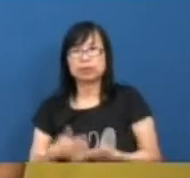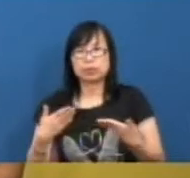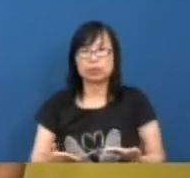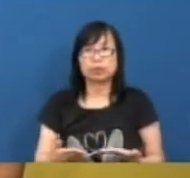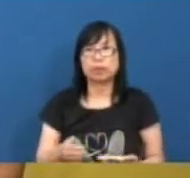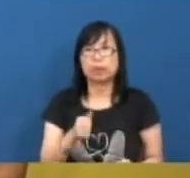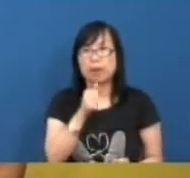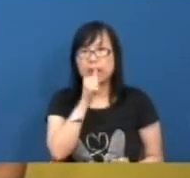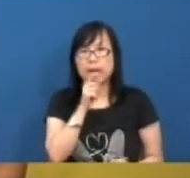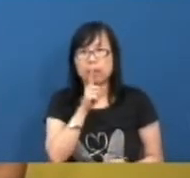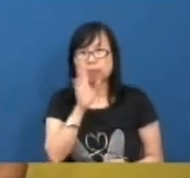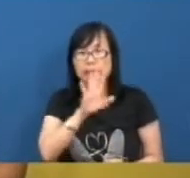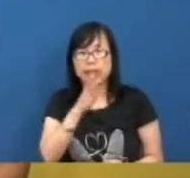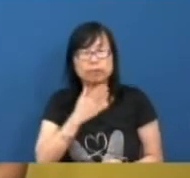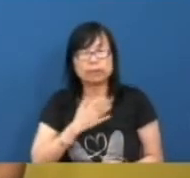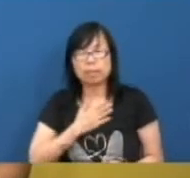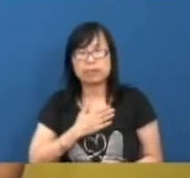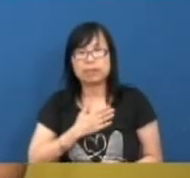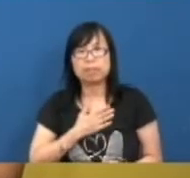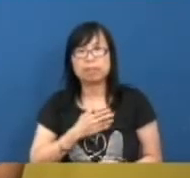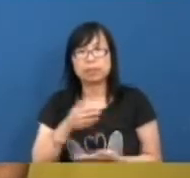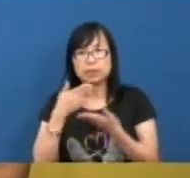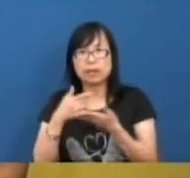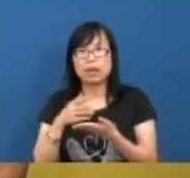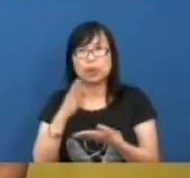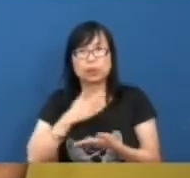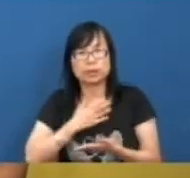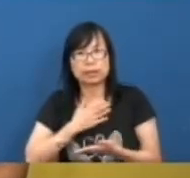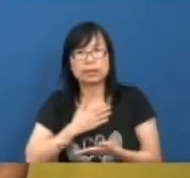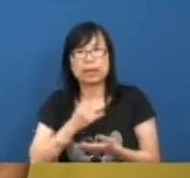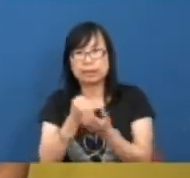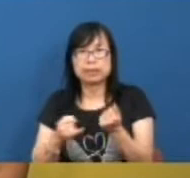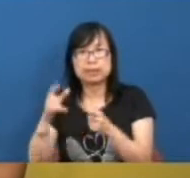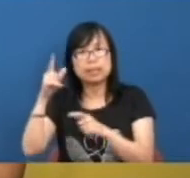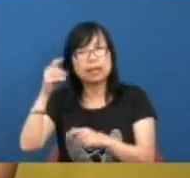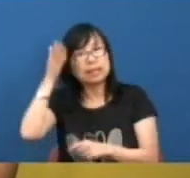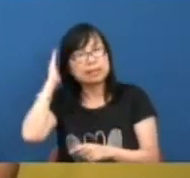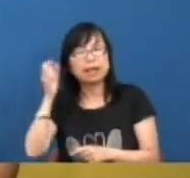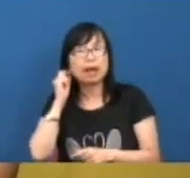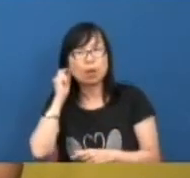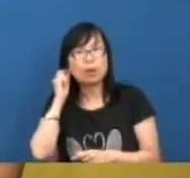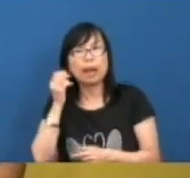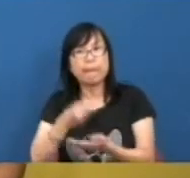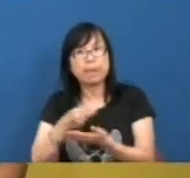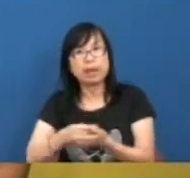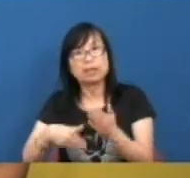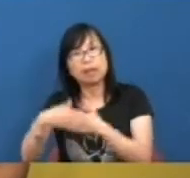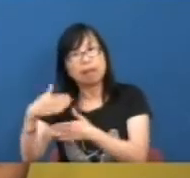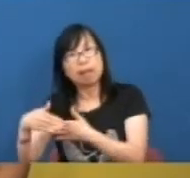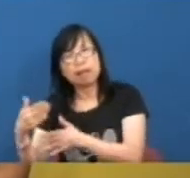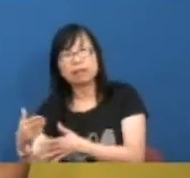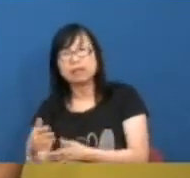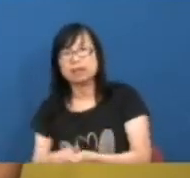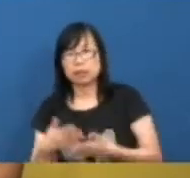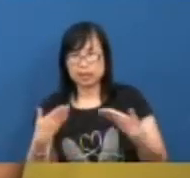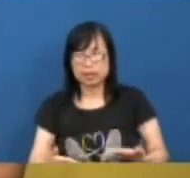己未需要憂柴憂米，他都擔心自己下一代的子女能不能夠置業，所以呢很多時候呢現在這一